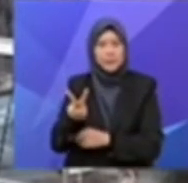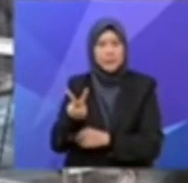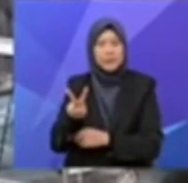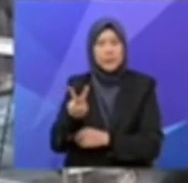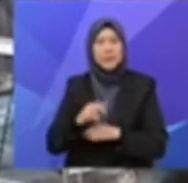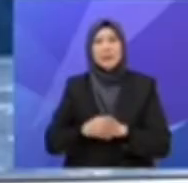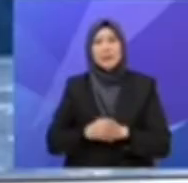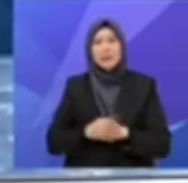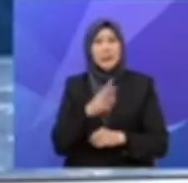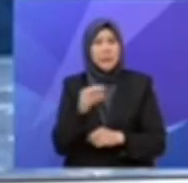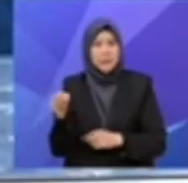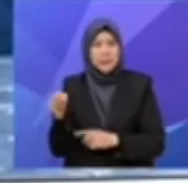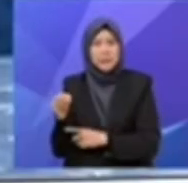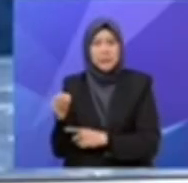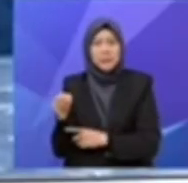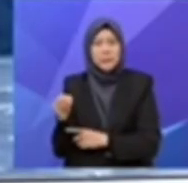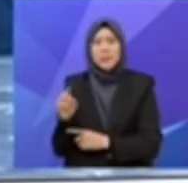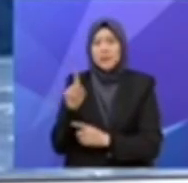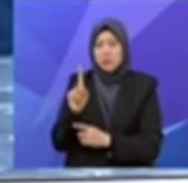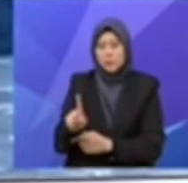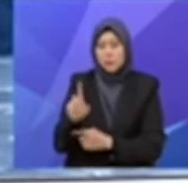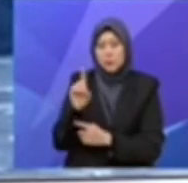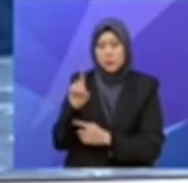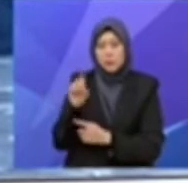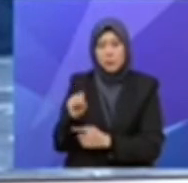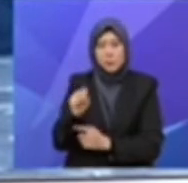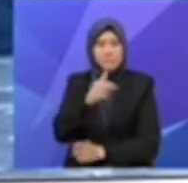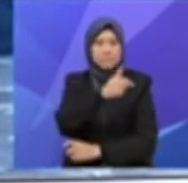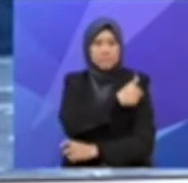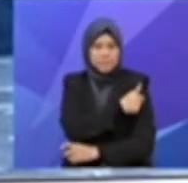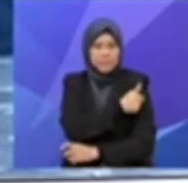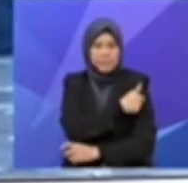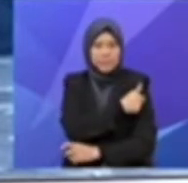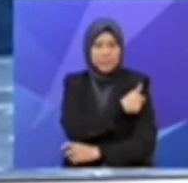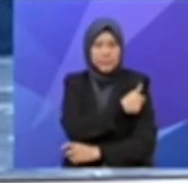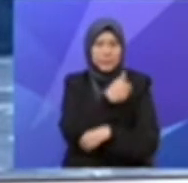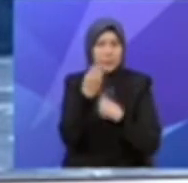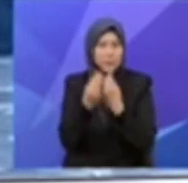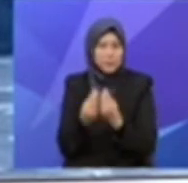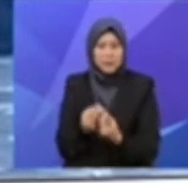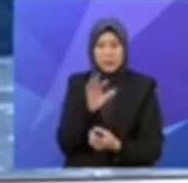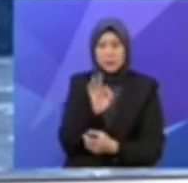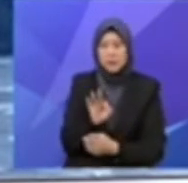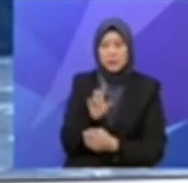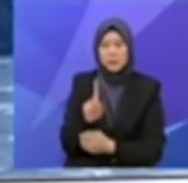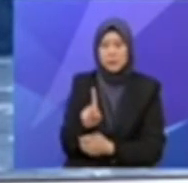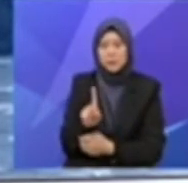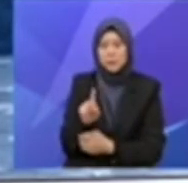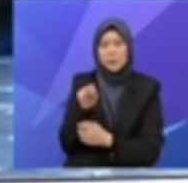manakala untuk satu dot WC sebanyak 91